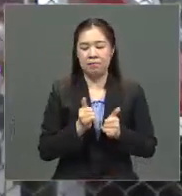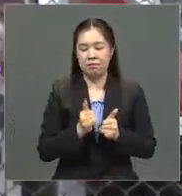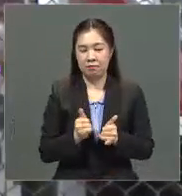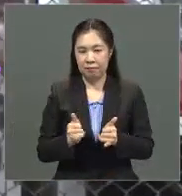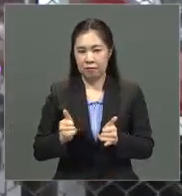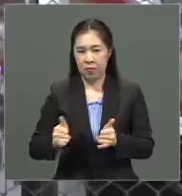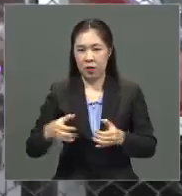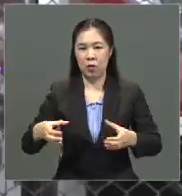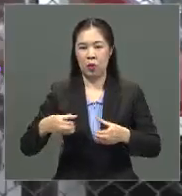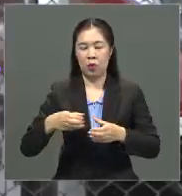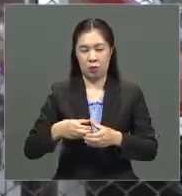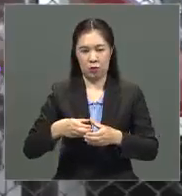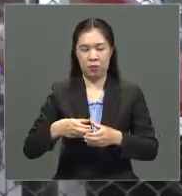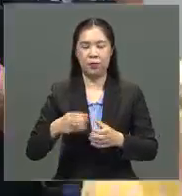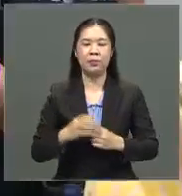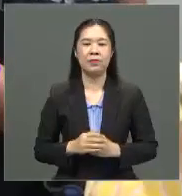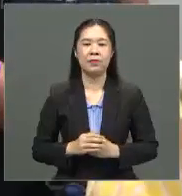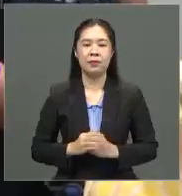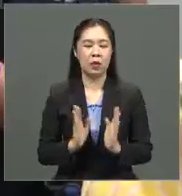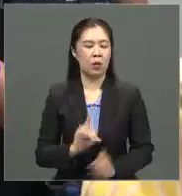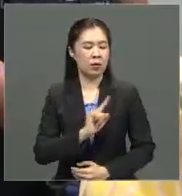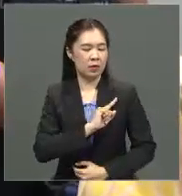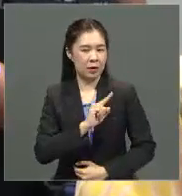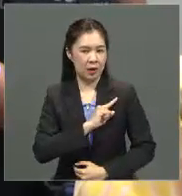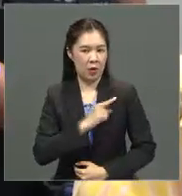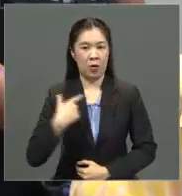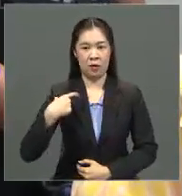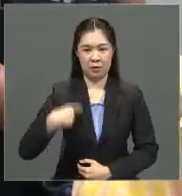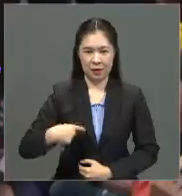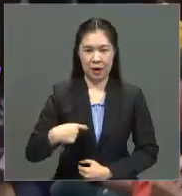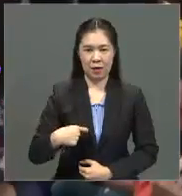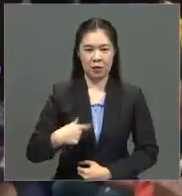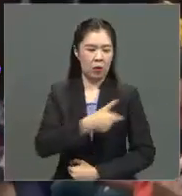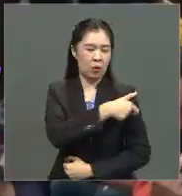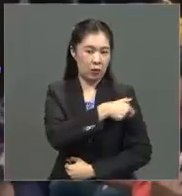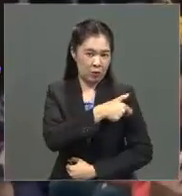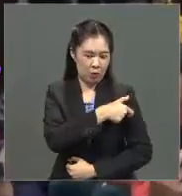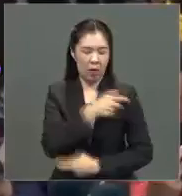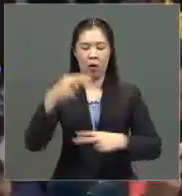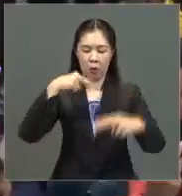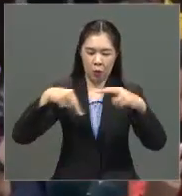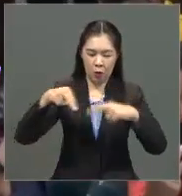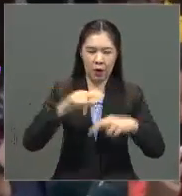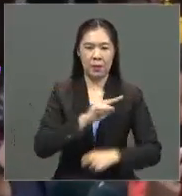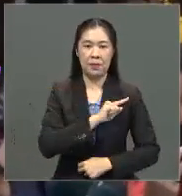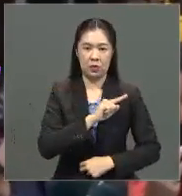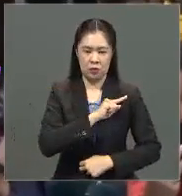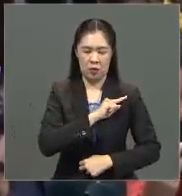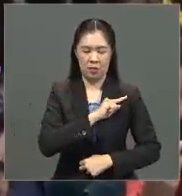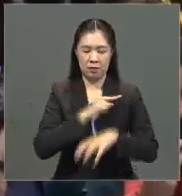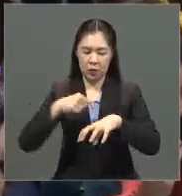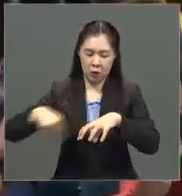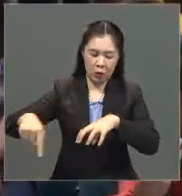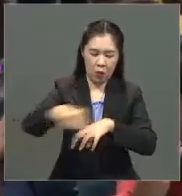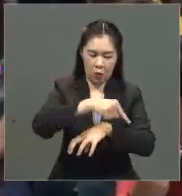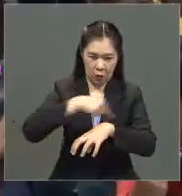พหลโยธินกองทัพการตำรวจอีก 2เจ้าพนักงานตำรวจศาลรปภไปดูแลความเรียบร้อยโดยรอบบริเวณนะ